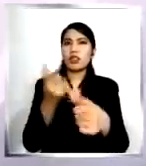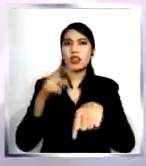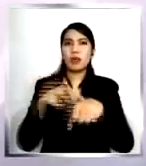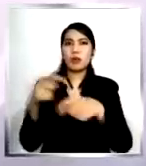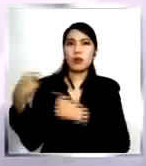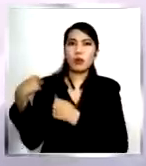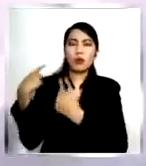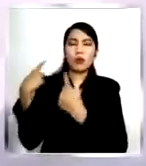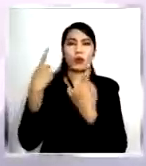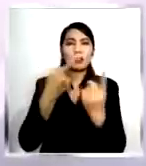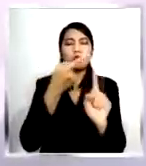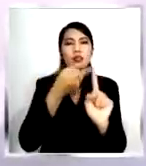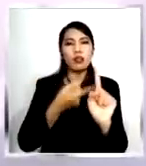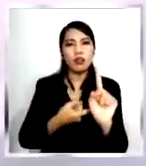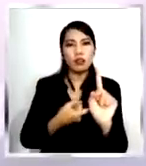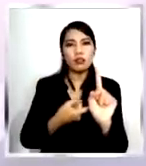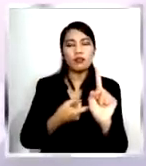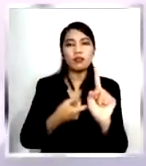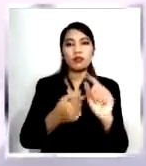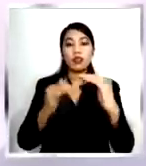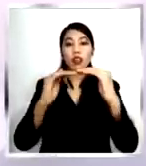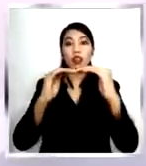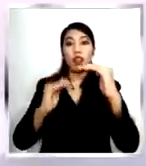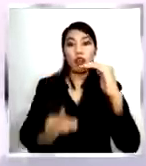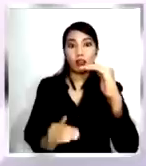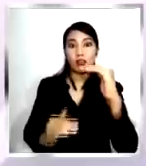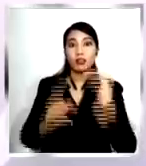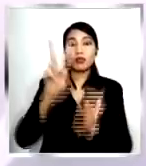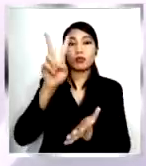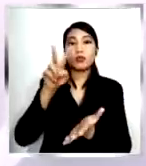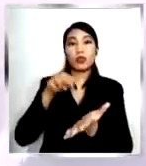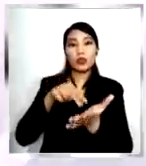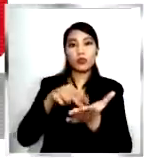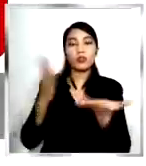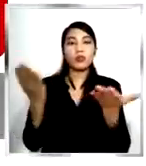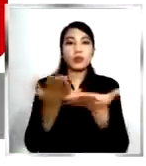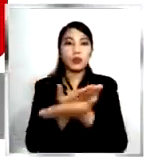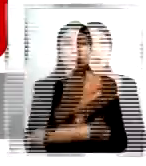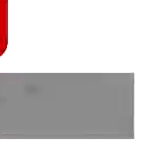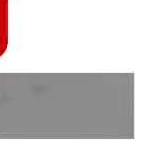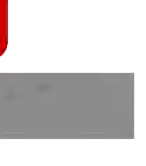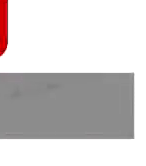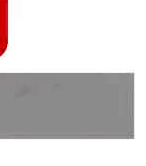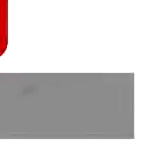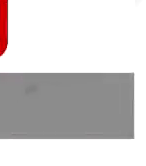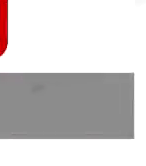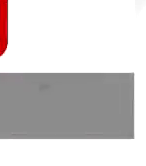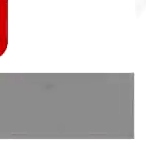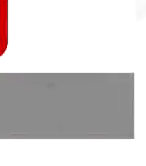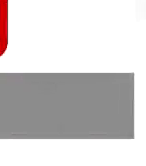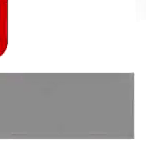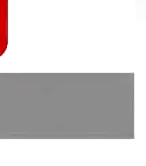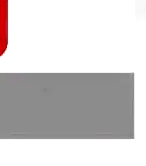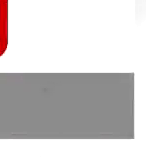hindi umabot ng 2,000 ang new cases sa Pilipinas. Sa tala ng DOH,